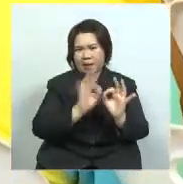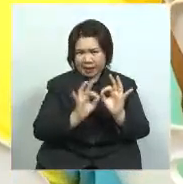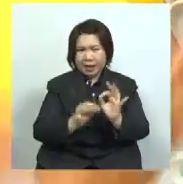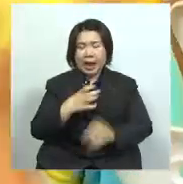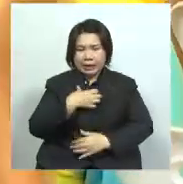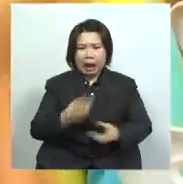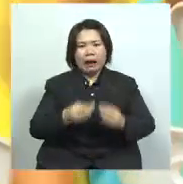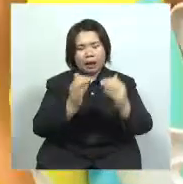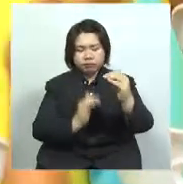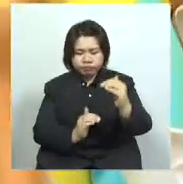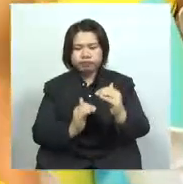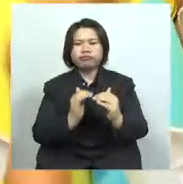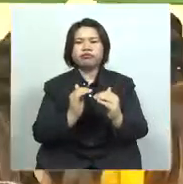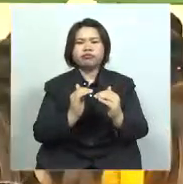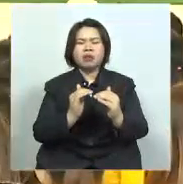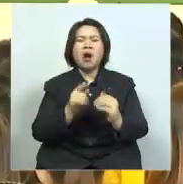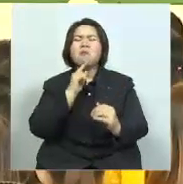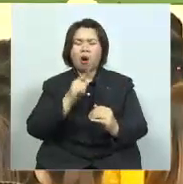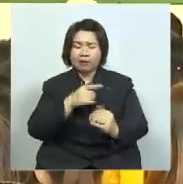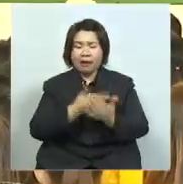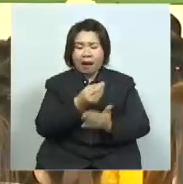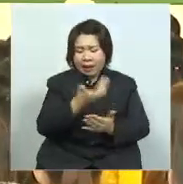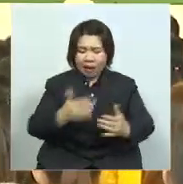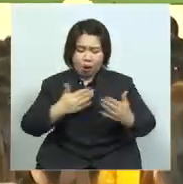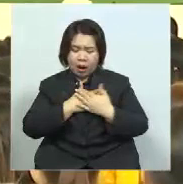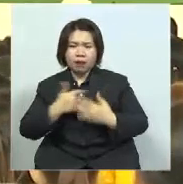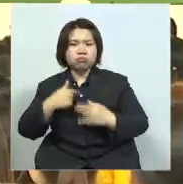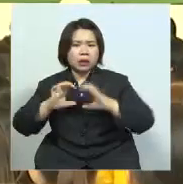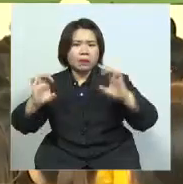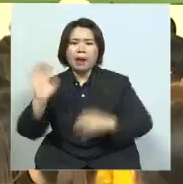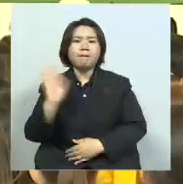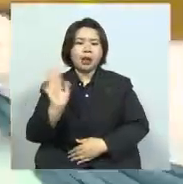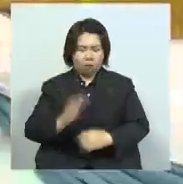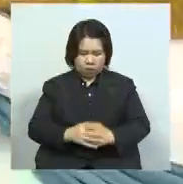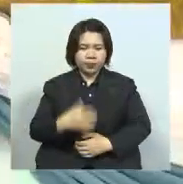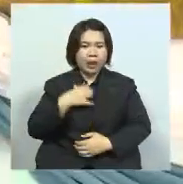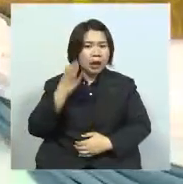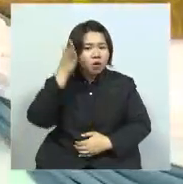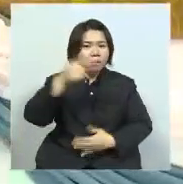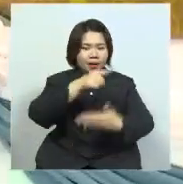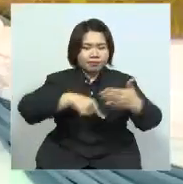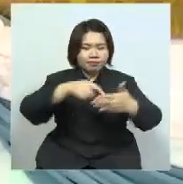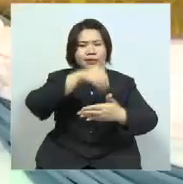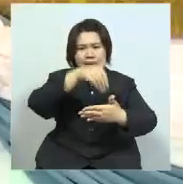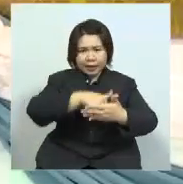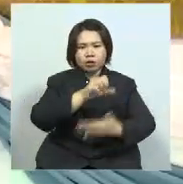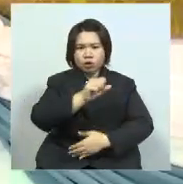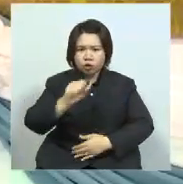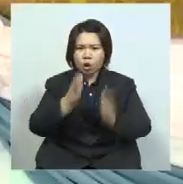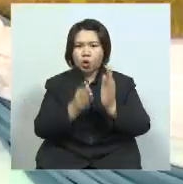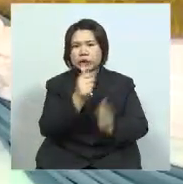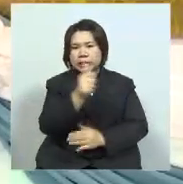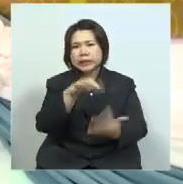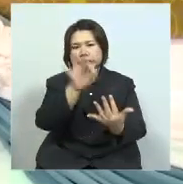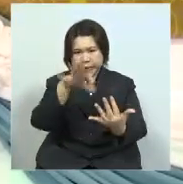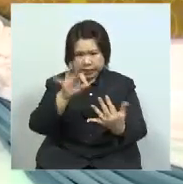ช่ต้องการให้ใครมารักดังนั้นขอให้การเลือกตั้งที่กำลังจะมีขึ้นนั้นช่วยกันเลือกคนดีเพื่อประเทศชาติส่วนโครงการบูรณาการ